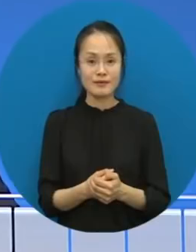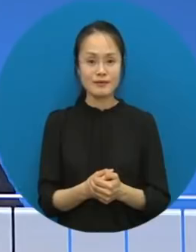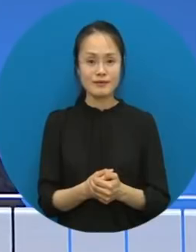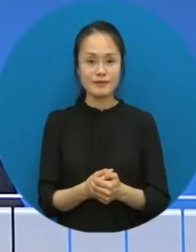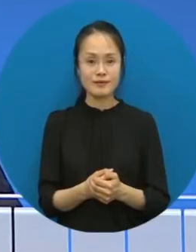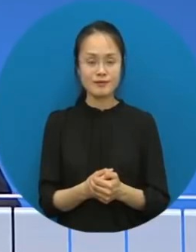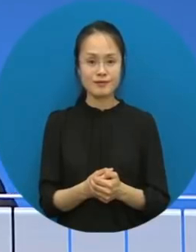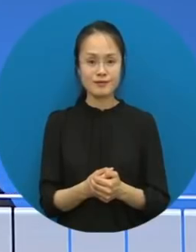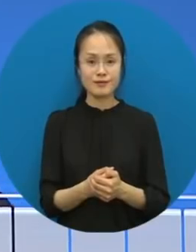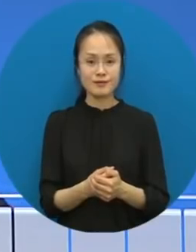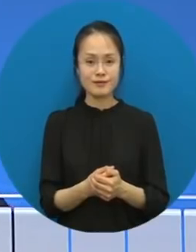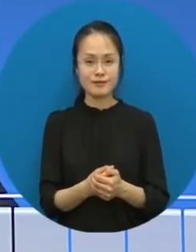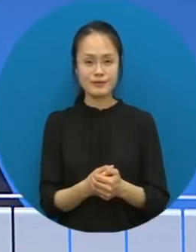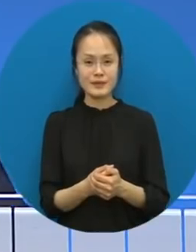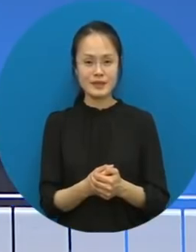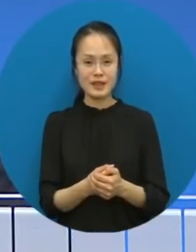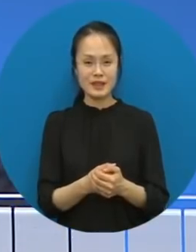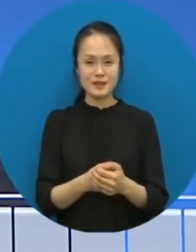사단은 그렇게